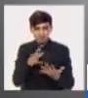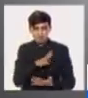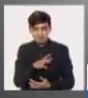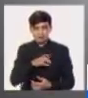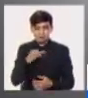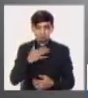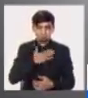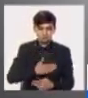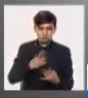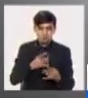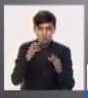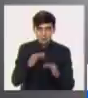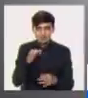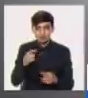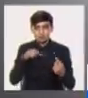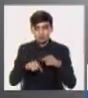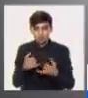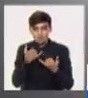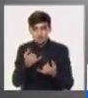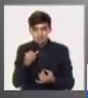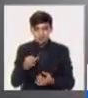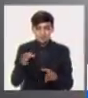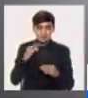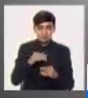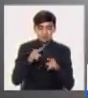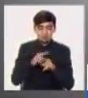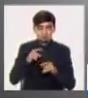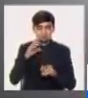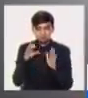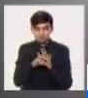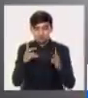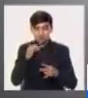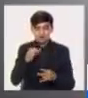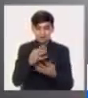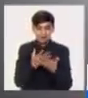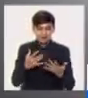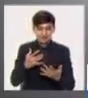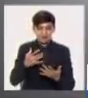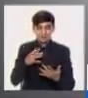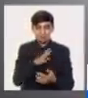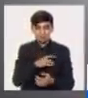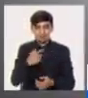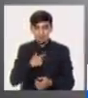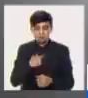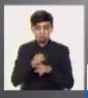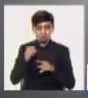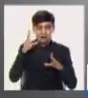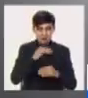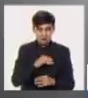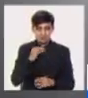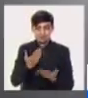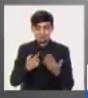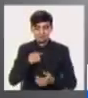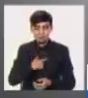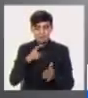Сабырлы болған дұрыс, бір-бірімізді сыйлап, мейірімділікке баулыған дұрыс. Бұл зұлматты әр қайсымыз жеке жеңе аламыз. Ол жеңістің